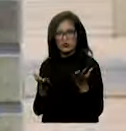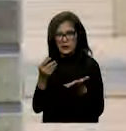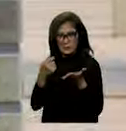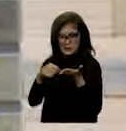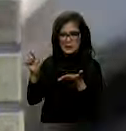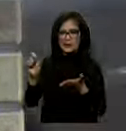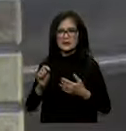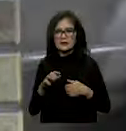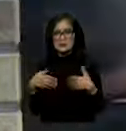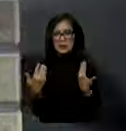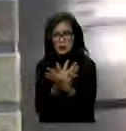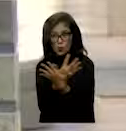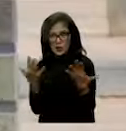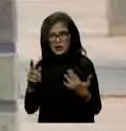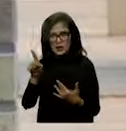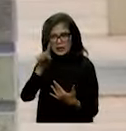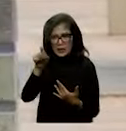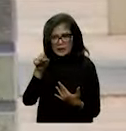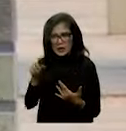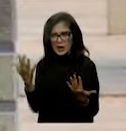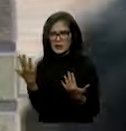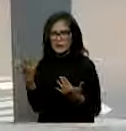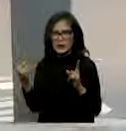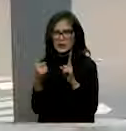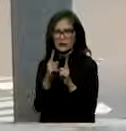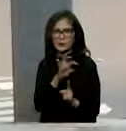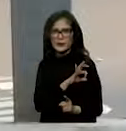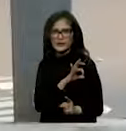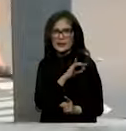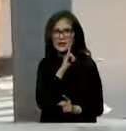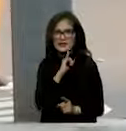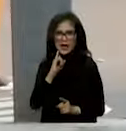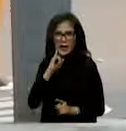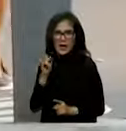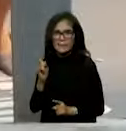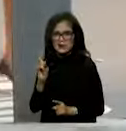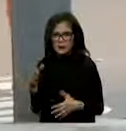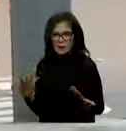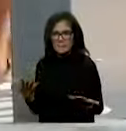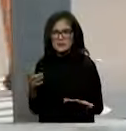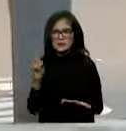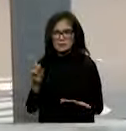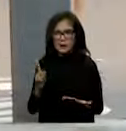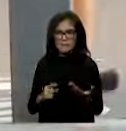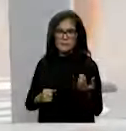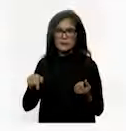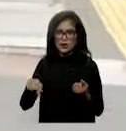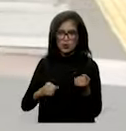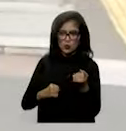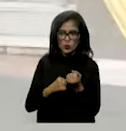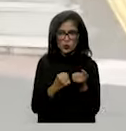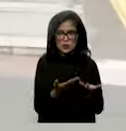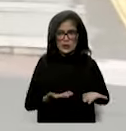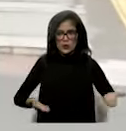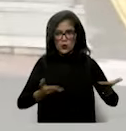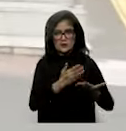Masyarakat pun mempertanyakan pertemuan kelima Nahdiyin muda ini dengan Isaac Herzog yang dinilai tidak sensitif terhadap kondisi geopolitik. Pertama